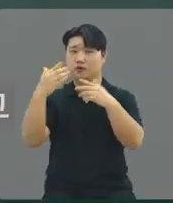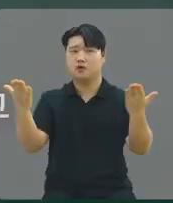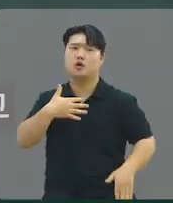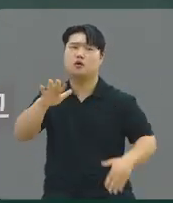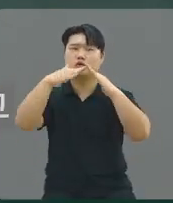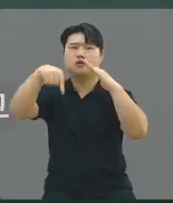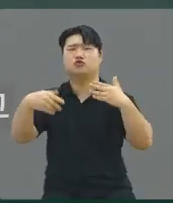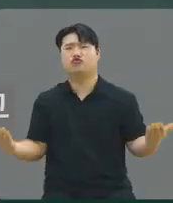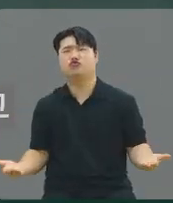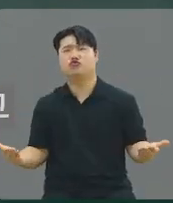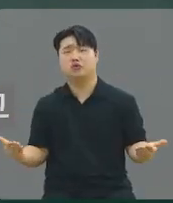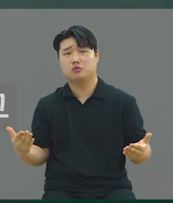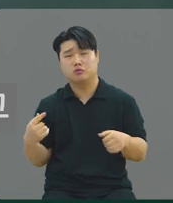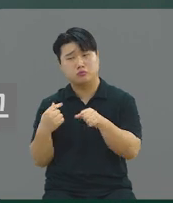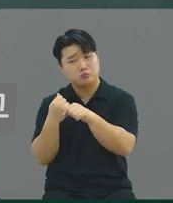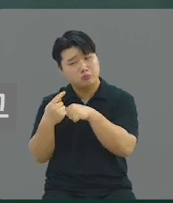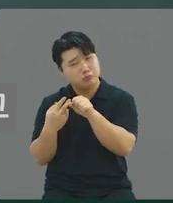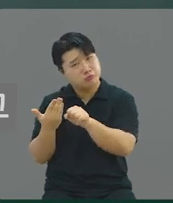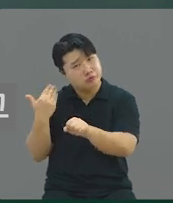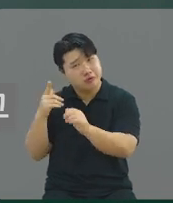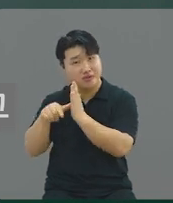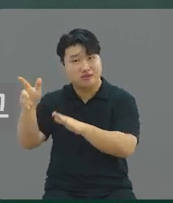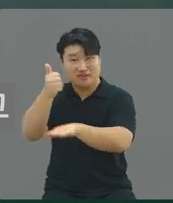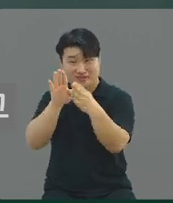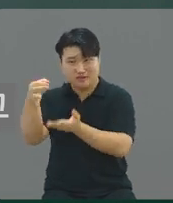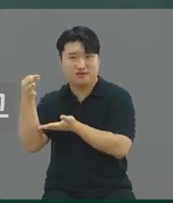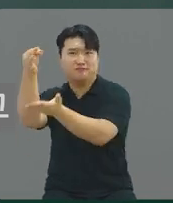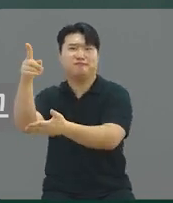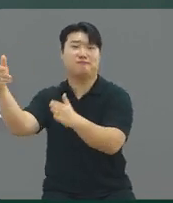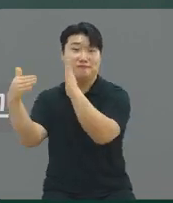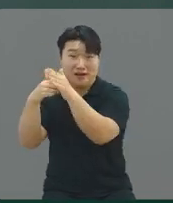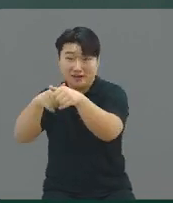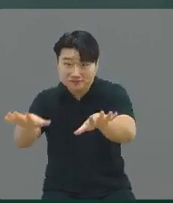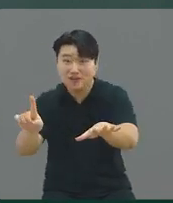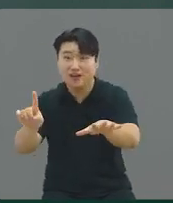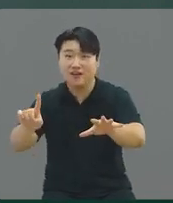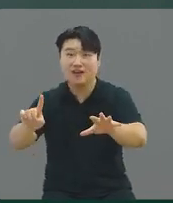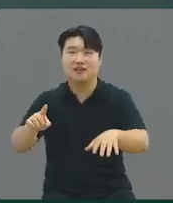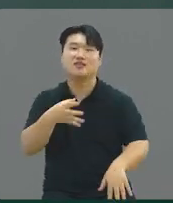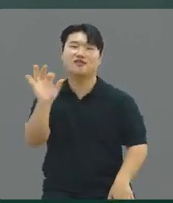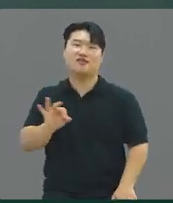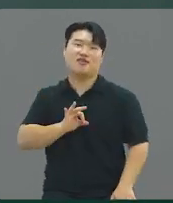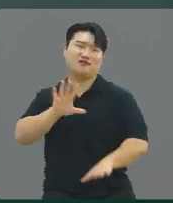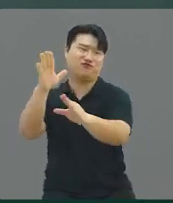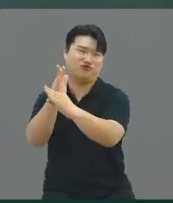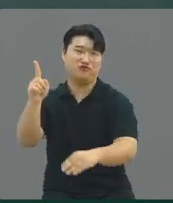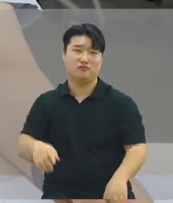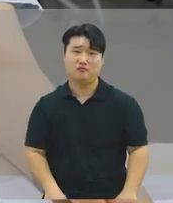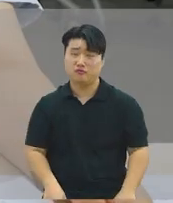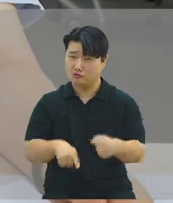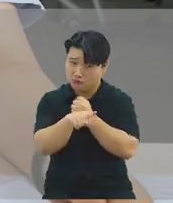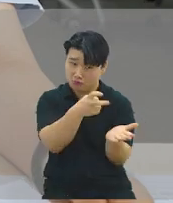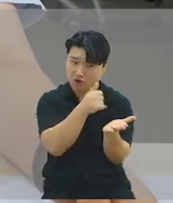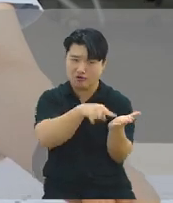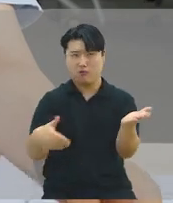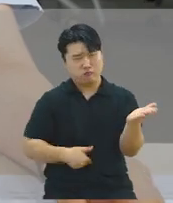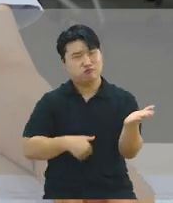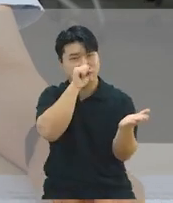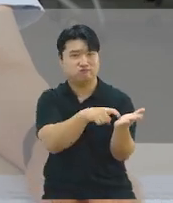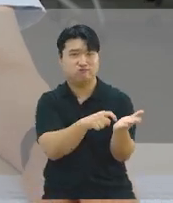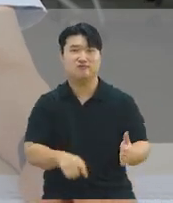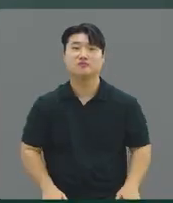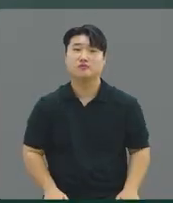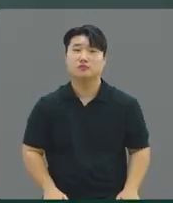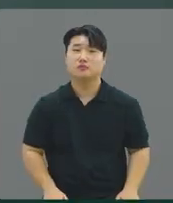전업주부로 살다가 몇 년 전 이제 추후 납부를 해가지고 지금은 국민연금을 받고 계세요. 이게 꽤